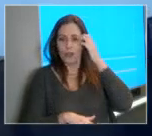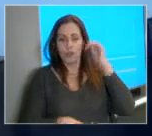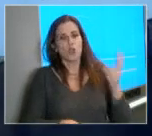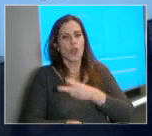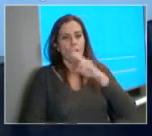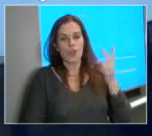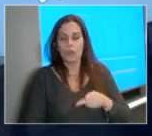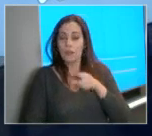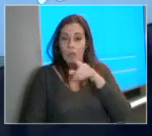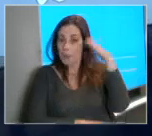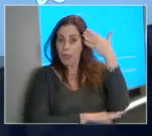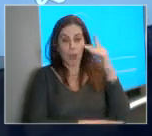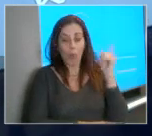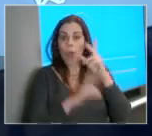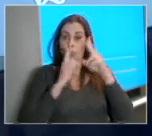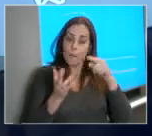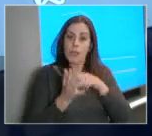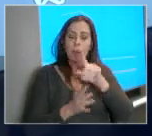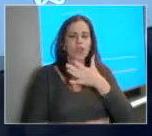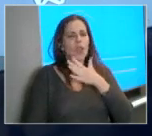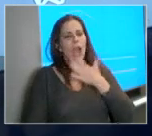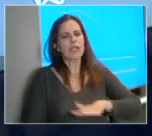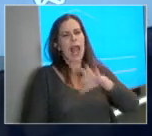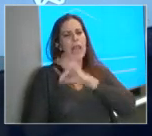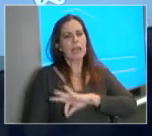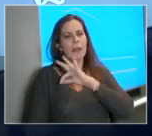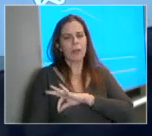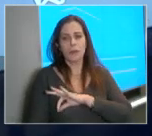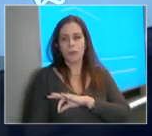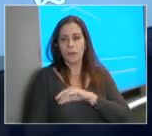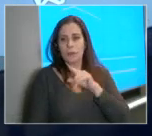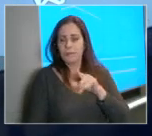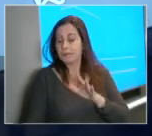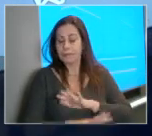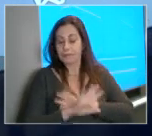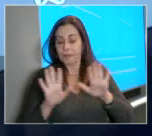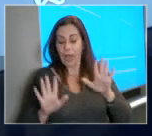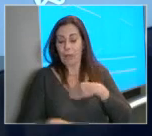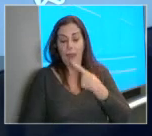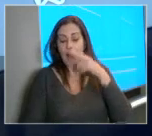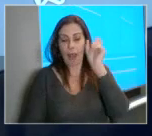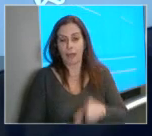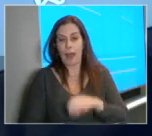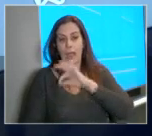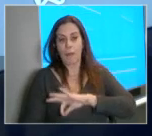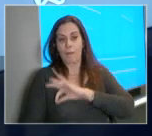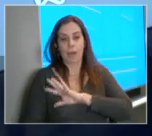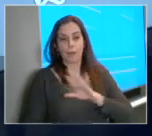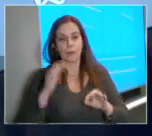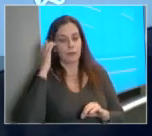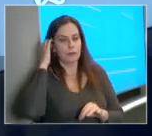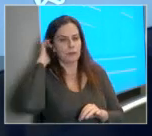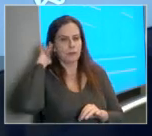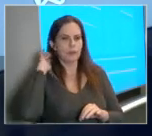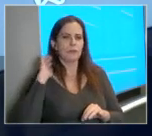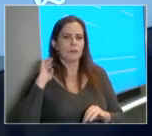אחר פעם, ומדינה שלמה תקועה בשביל כחמות של אדם אימפריאליסט כזה, אין שום מילה אחרת, יודע, כלומר, אתה יודע, לא